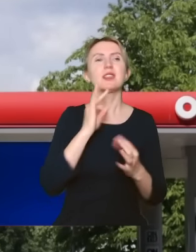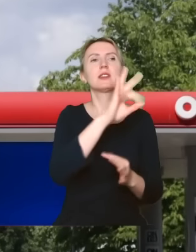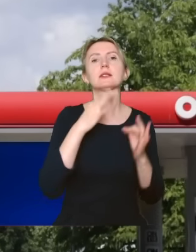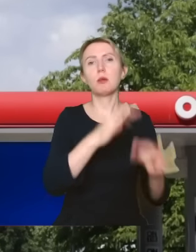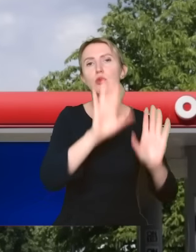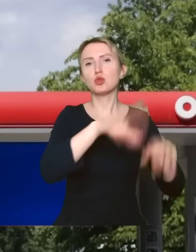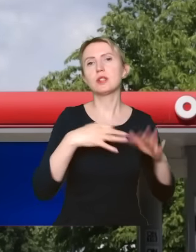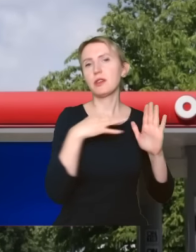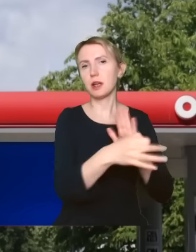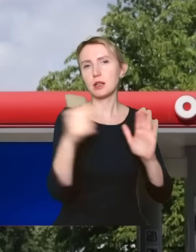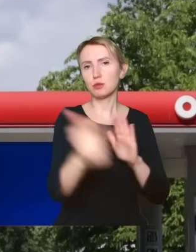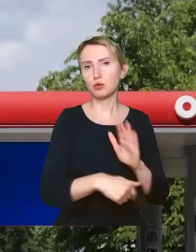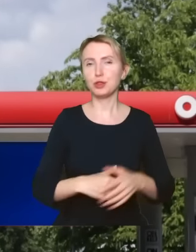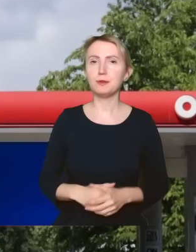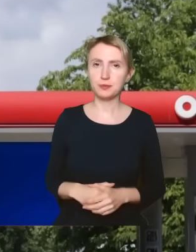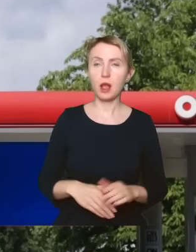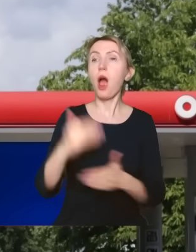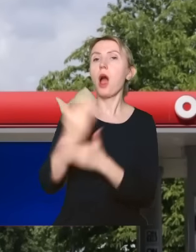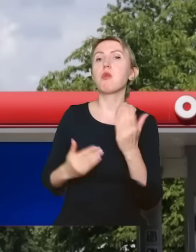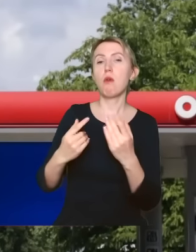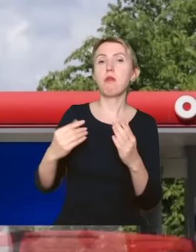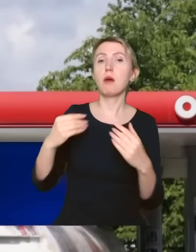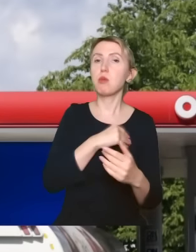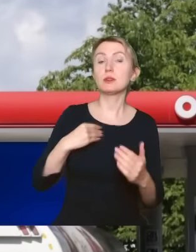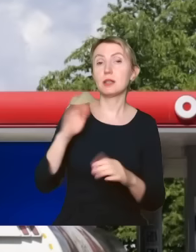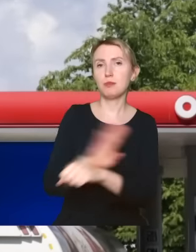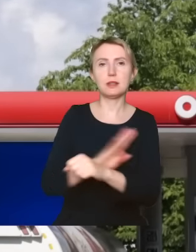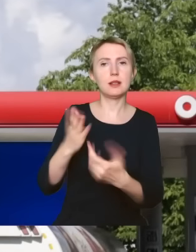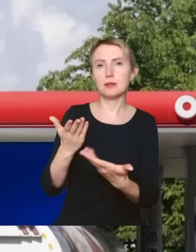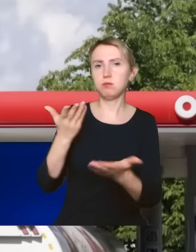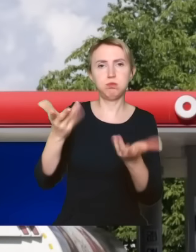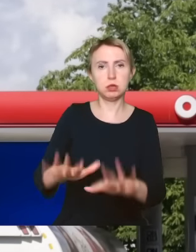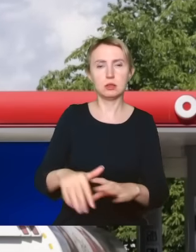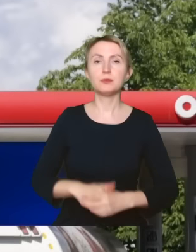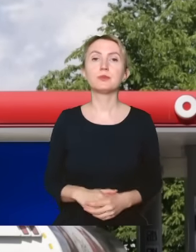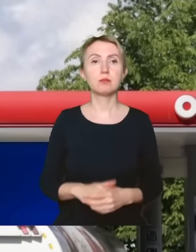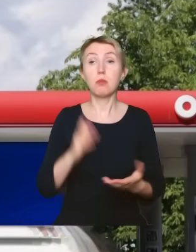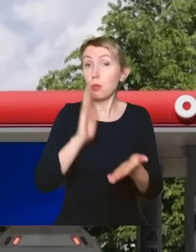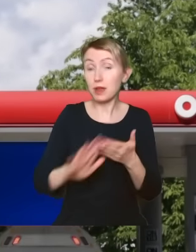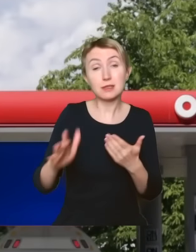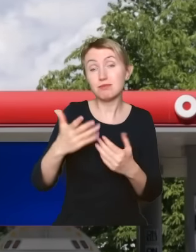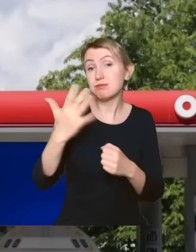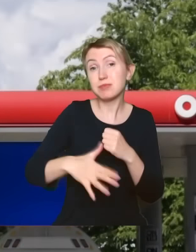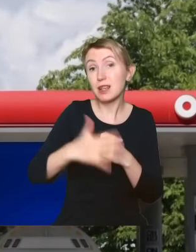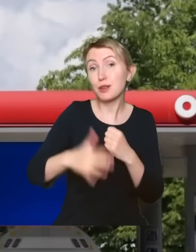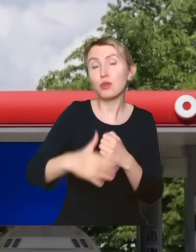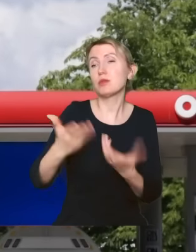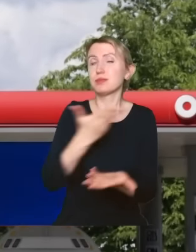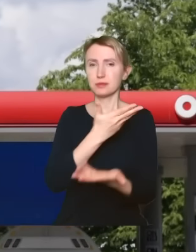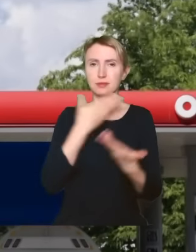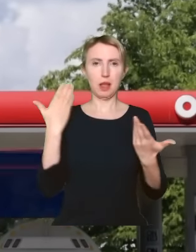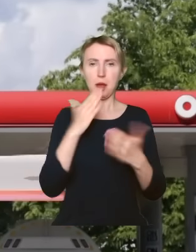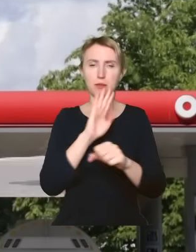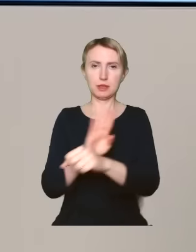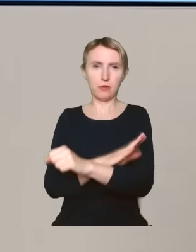zostawić w garażu, a połowa polskiego biznesu po prostu by padła, bo nie byłoby połowy zaopatrzenia paliwa. W